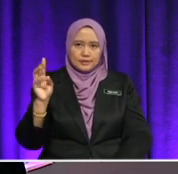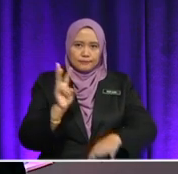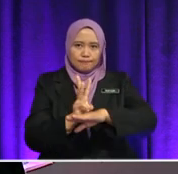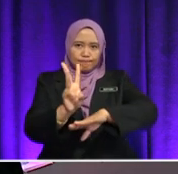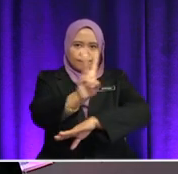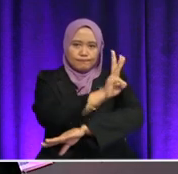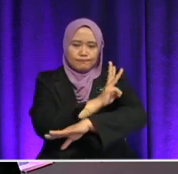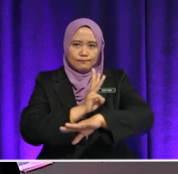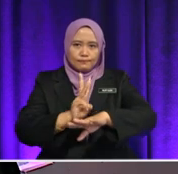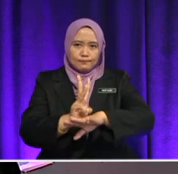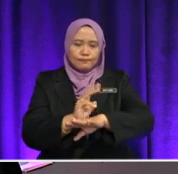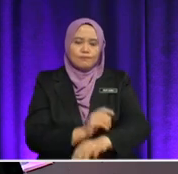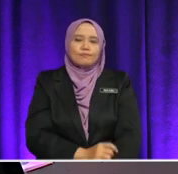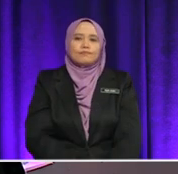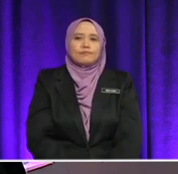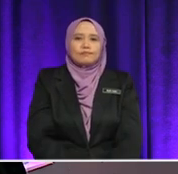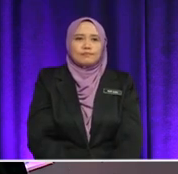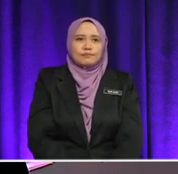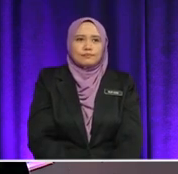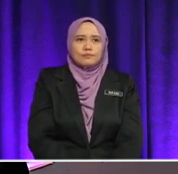keseluruhan Negeri Sabang saja